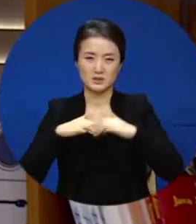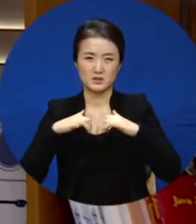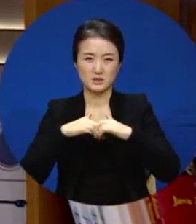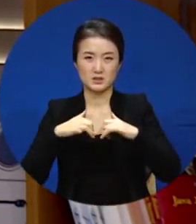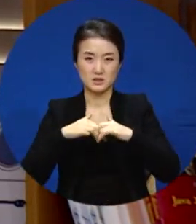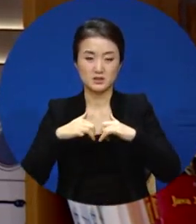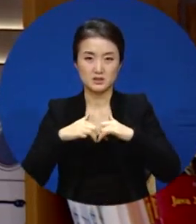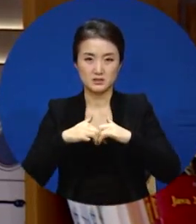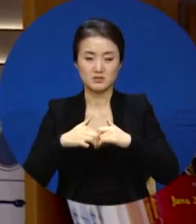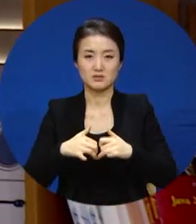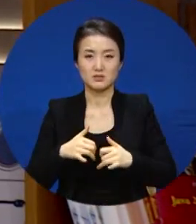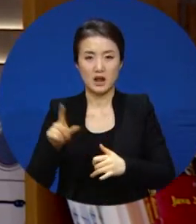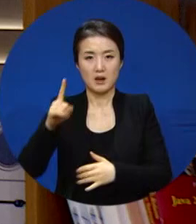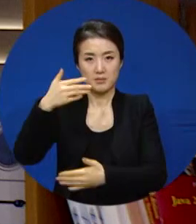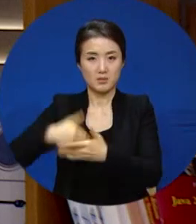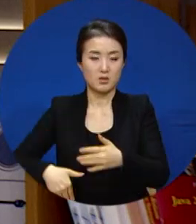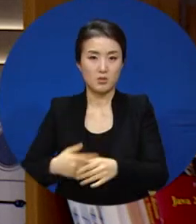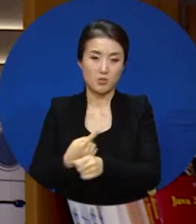전 숙